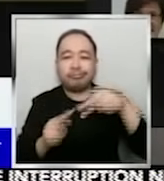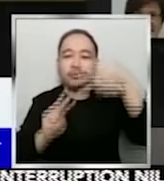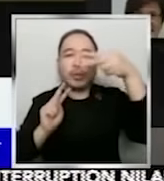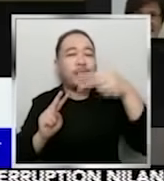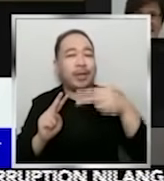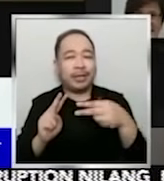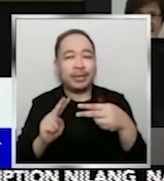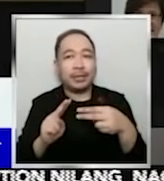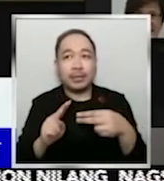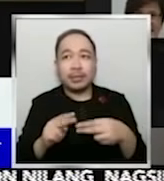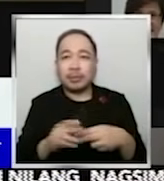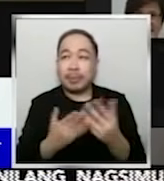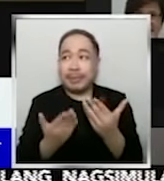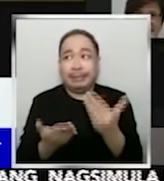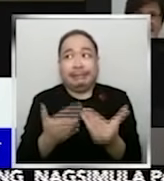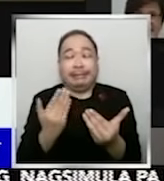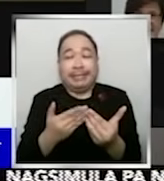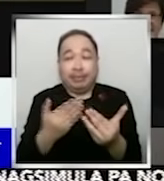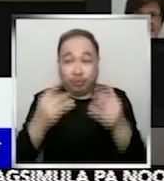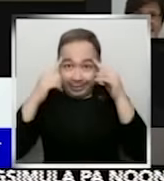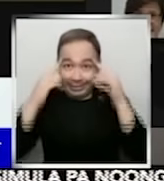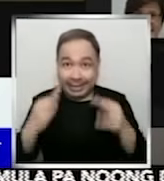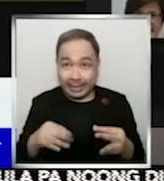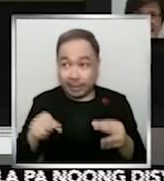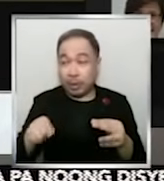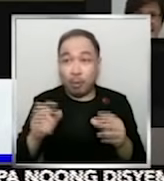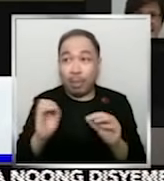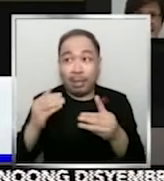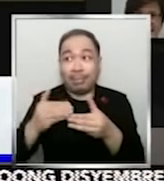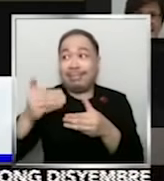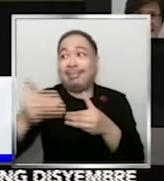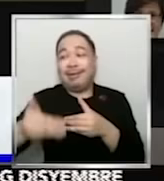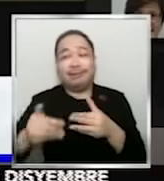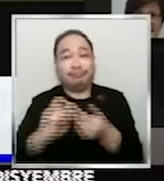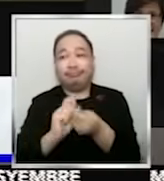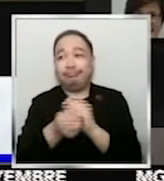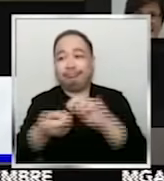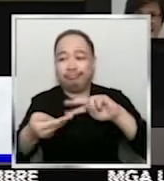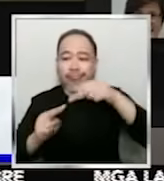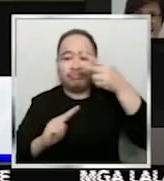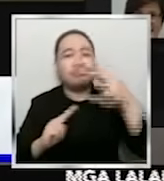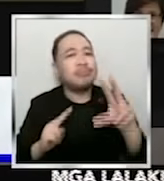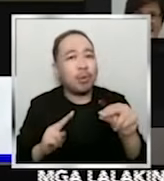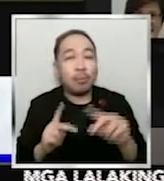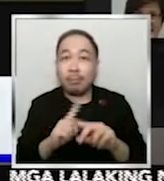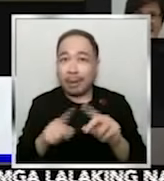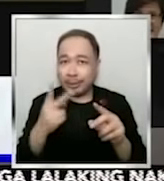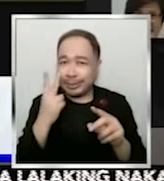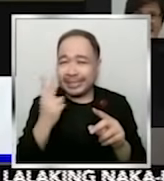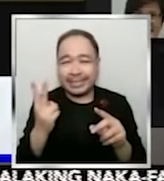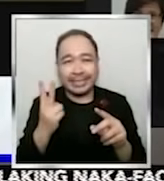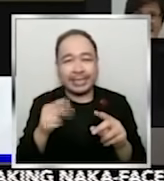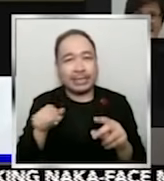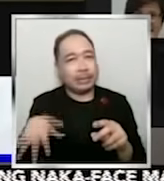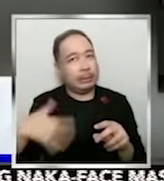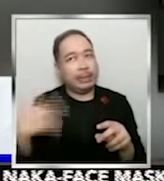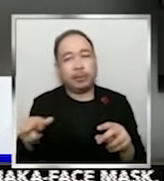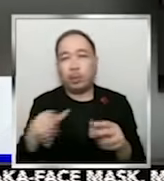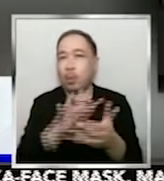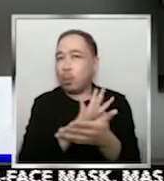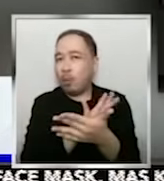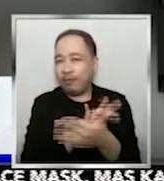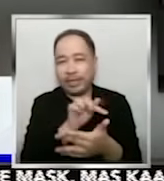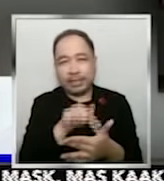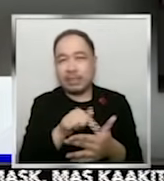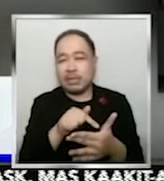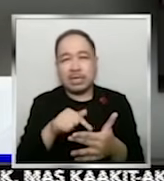na yon, wala nang susunod. Pero I think what we've learned over time is matinik ding kalaban tong virus na ito. I don't